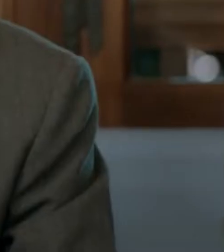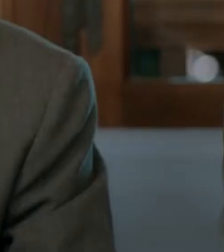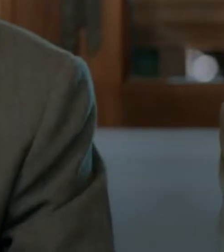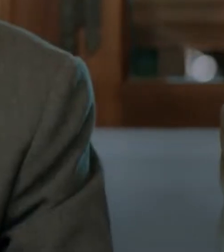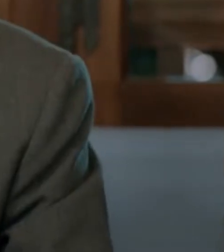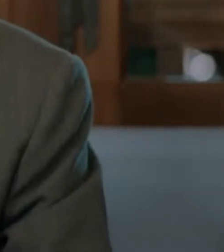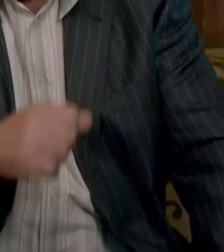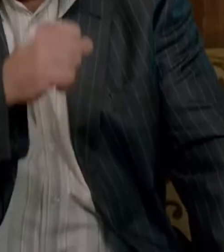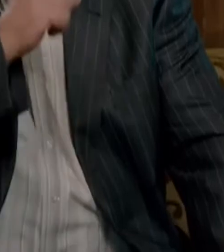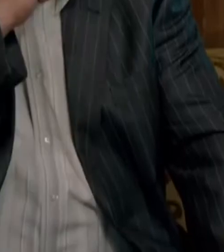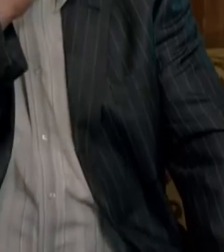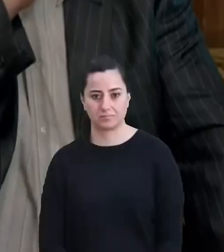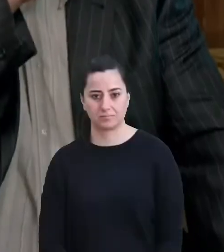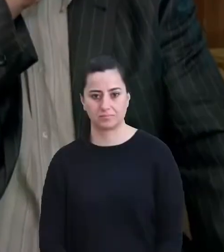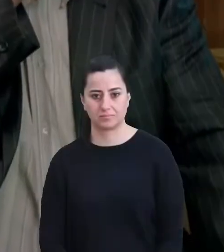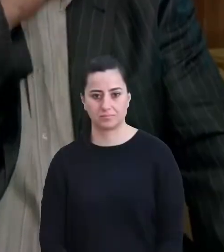gözlüyor.